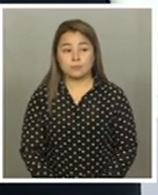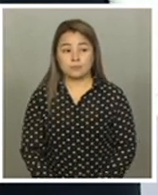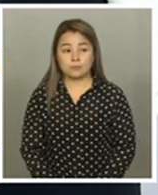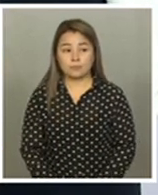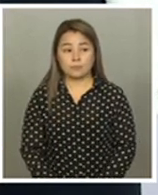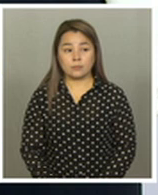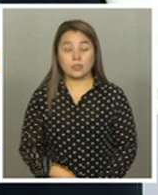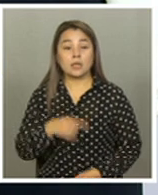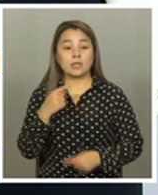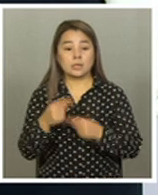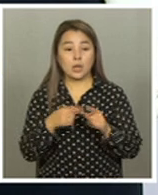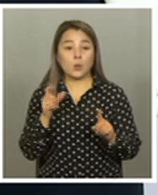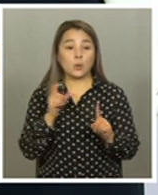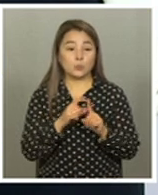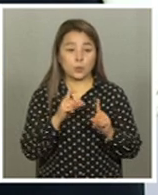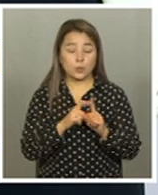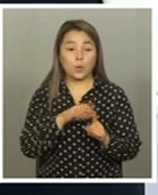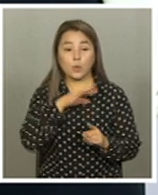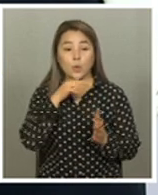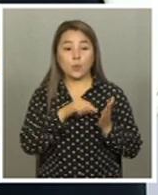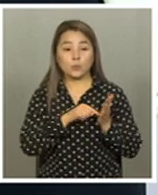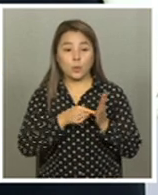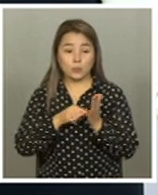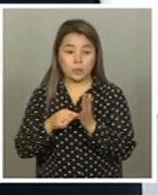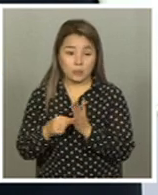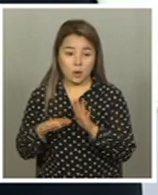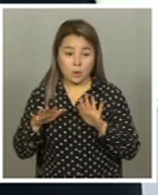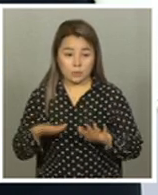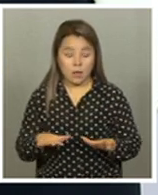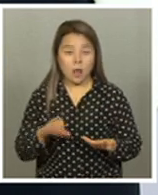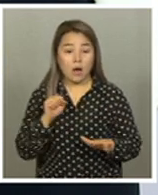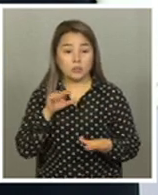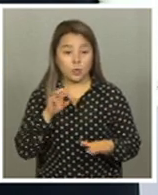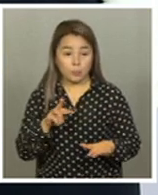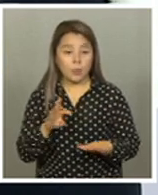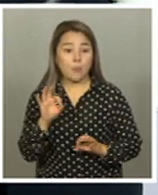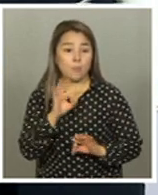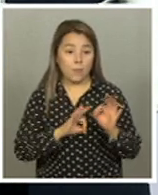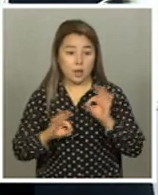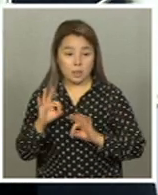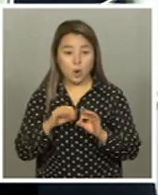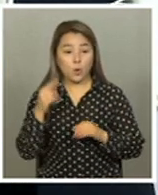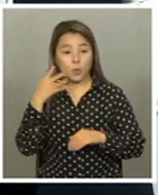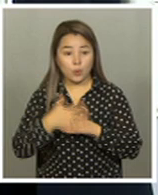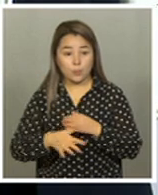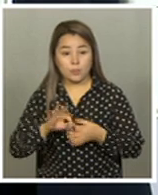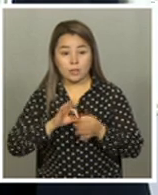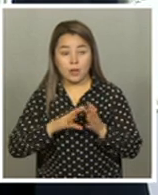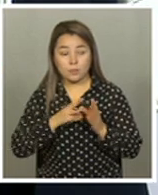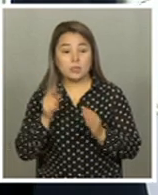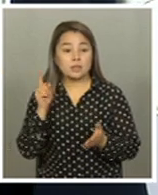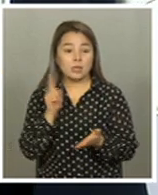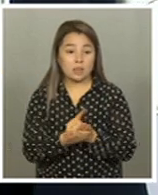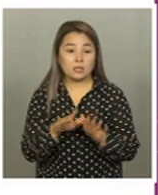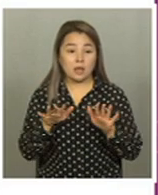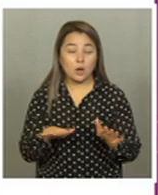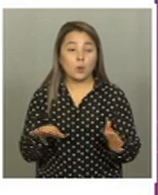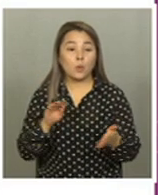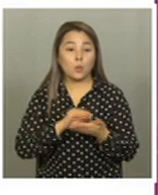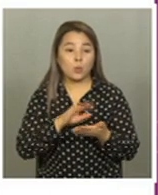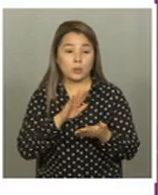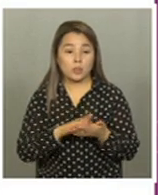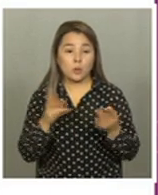Келесі сөйлемдердегі көп нүктенің орнына атом, молекула ұғымдарының тиістісін қойыңыз.